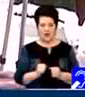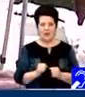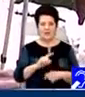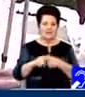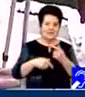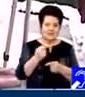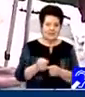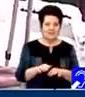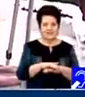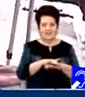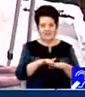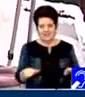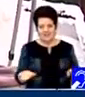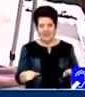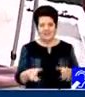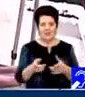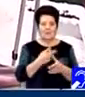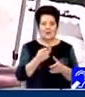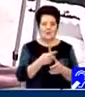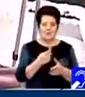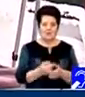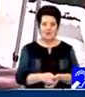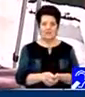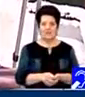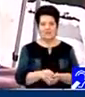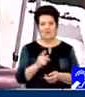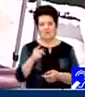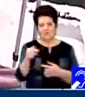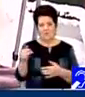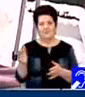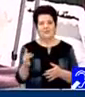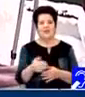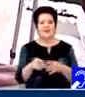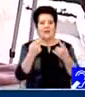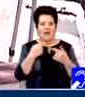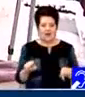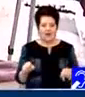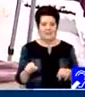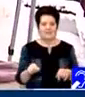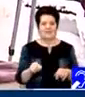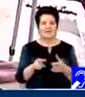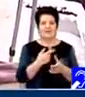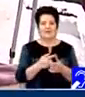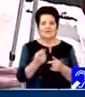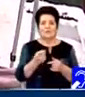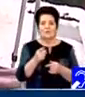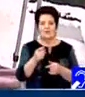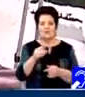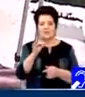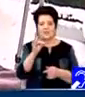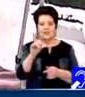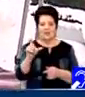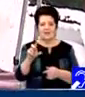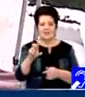Spune, se întinde pe numitul sul, apoi natra, care războiul care se țiese, iar se